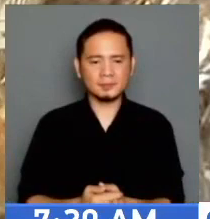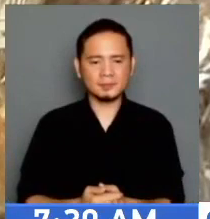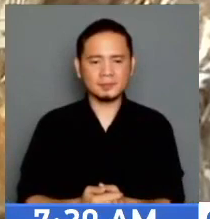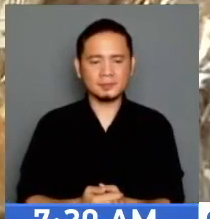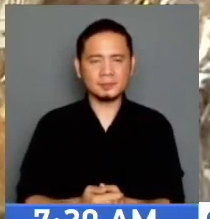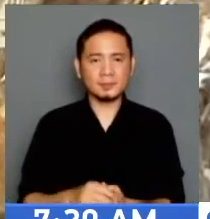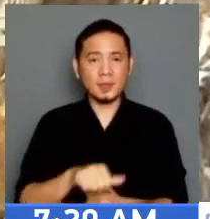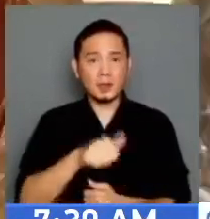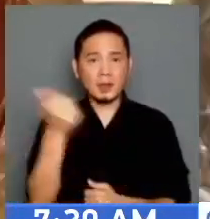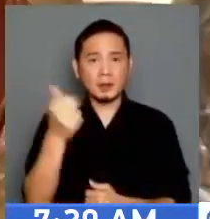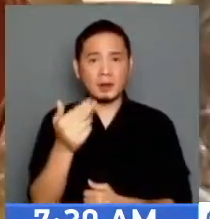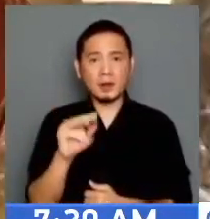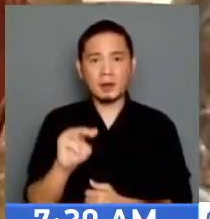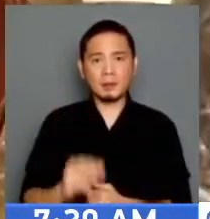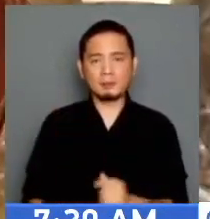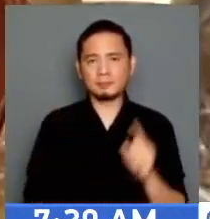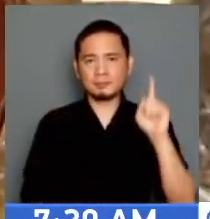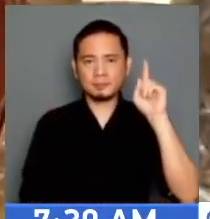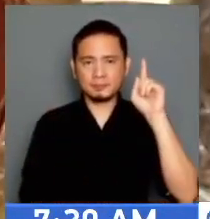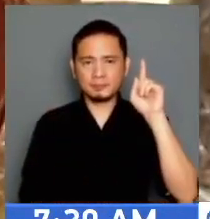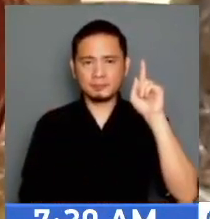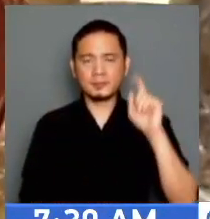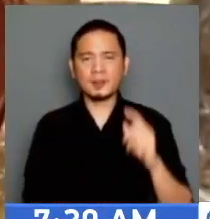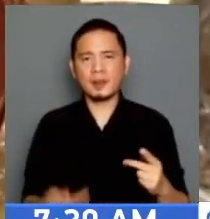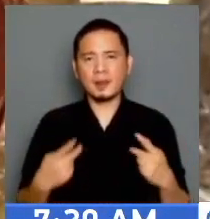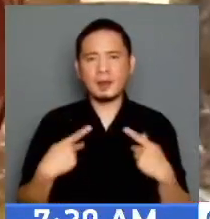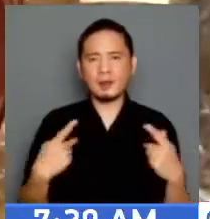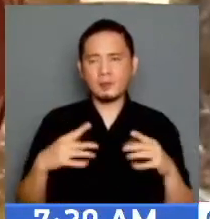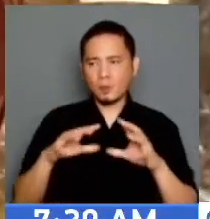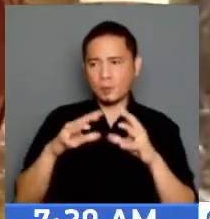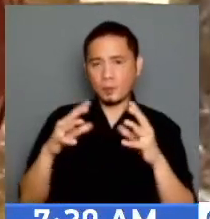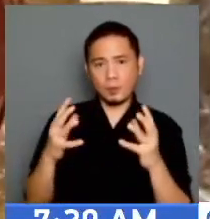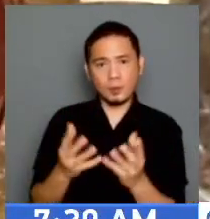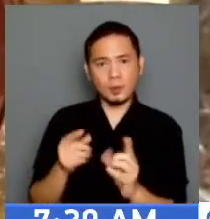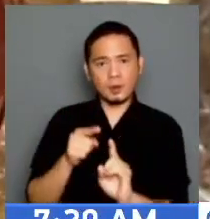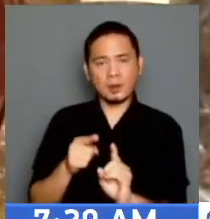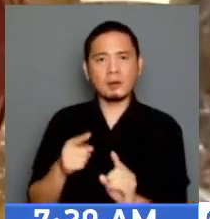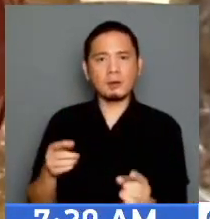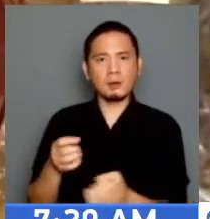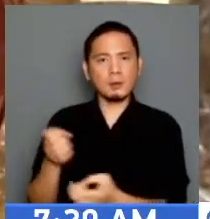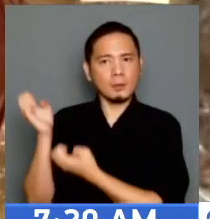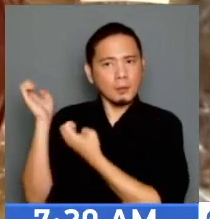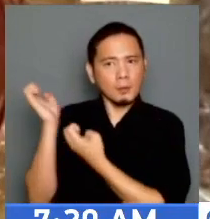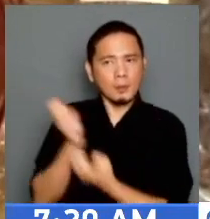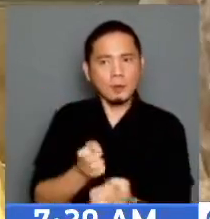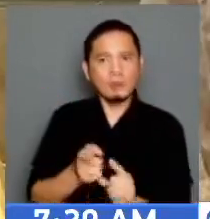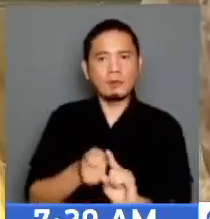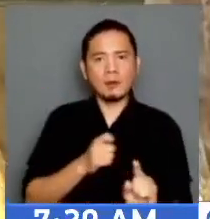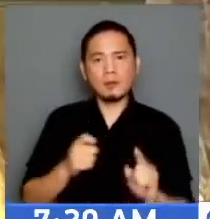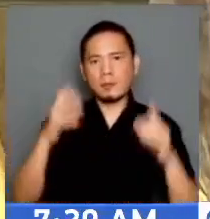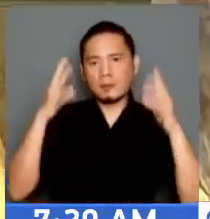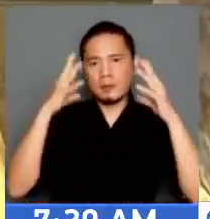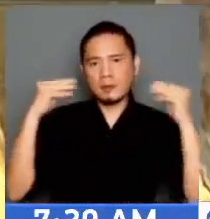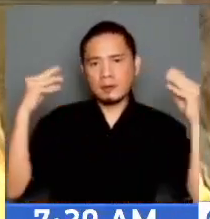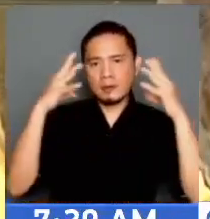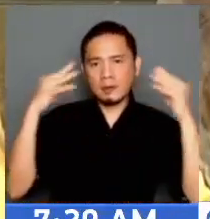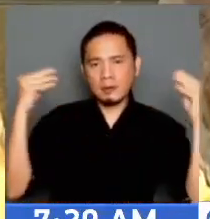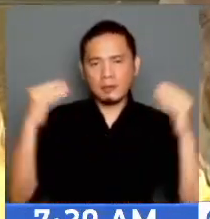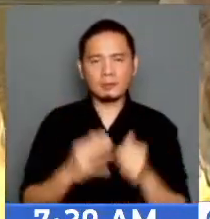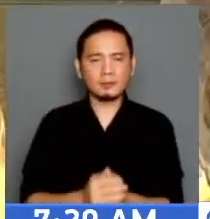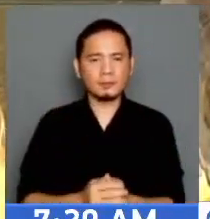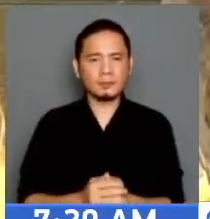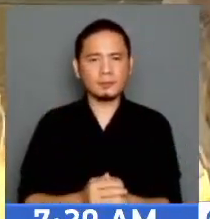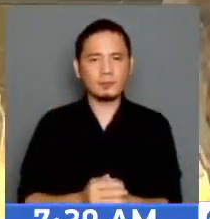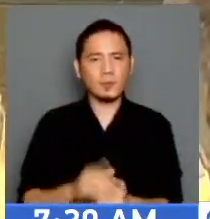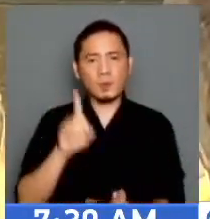na rin ditong imported queso de bola all the way from the Netherlands. 1,400 pesos ang isang buo. Pero pwede rin yan patingiting, pwedeng